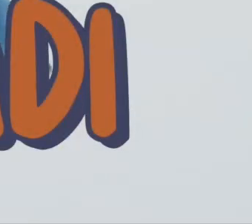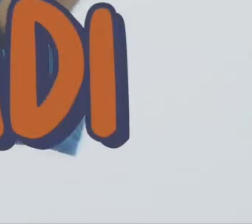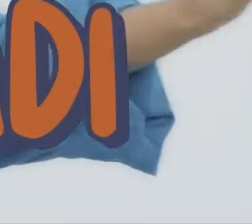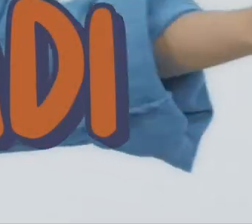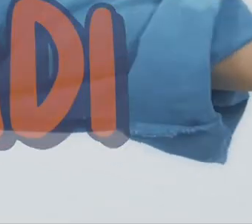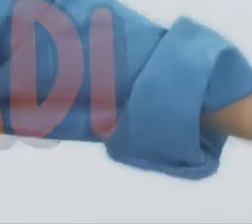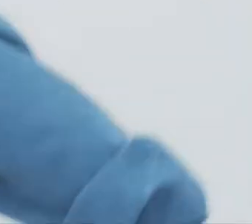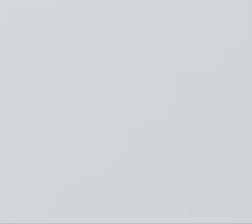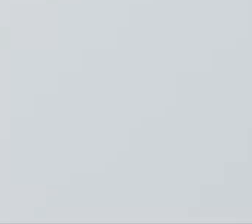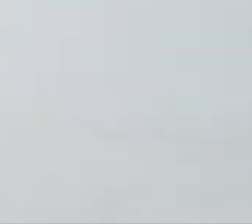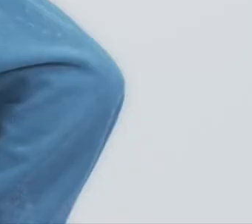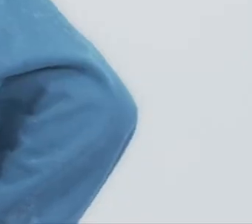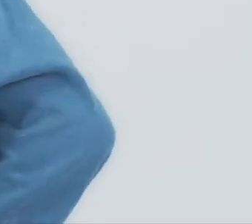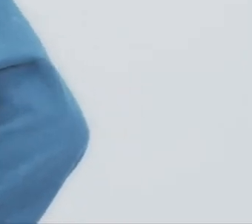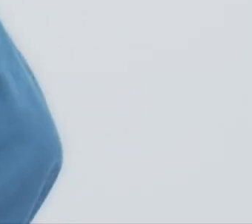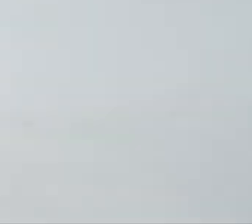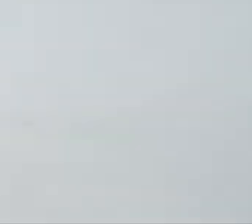Abadi